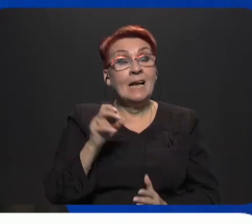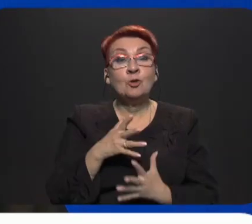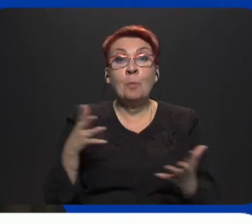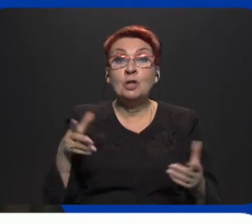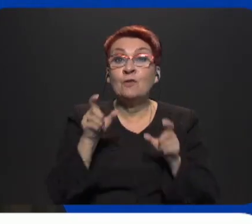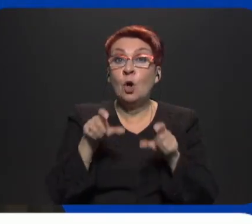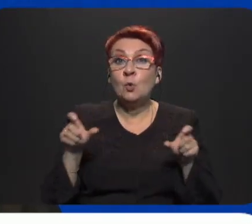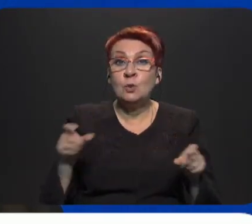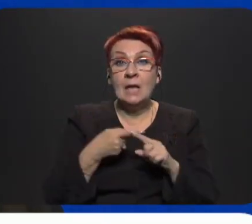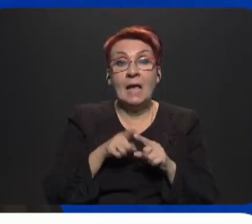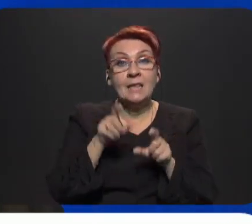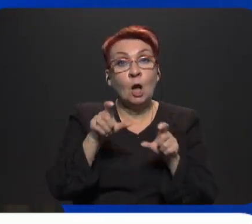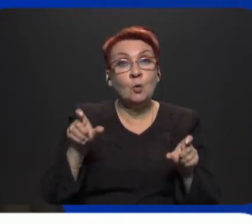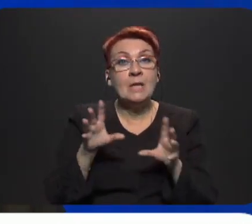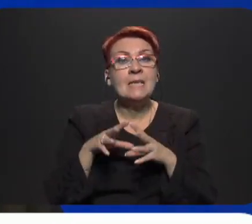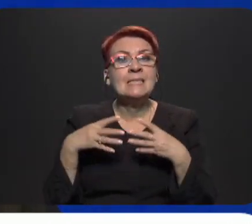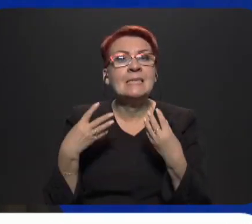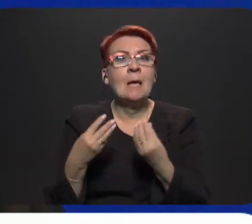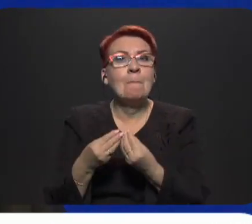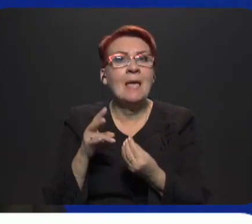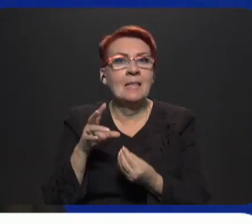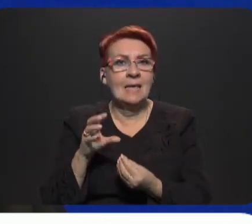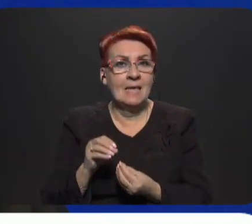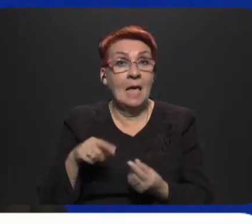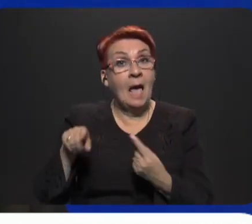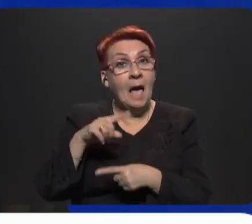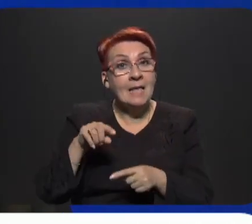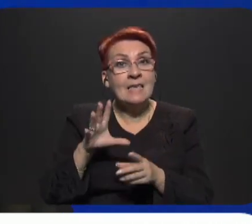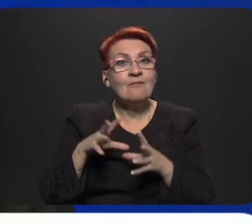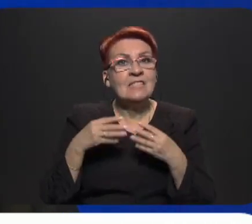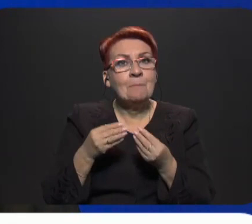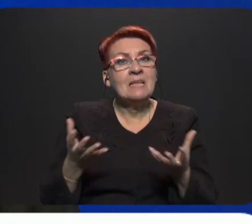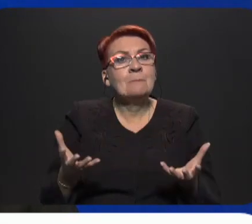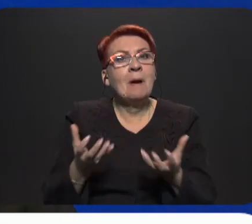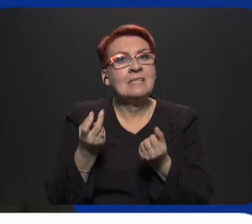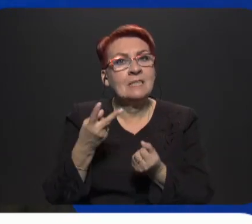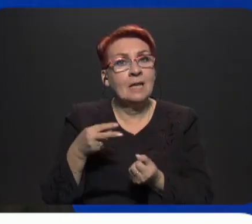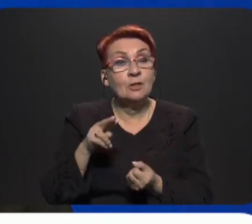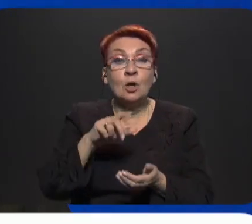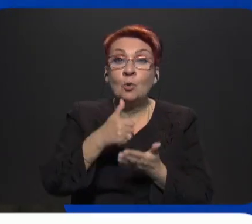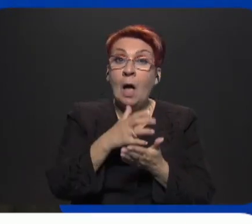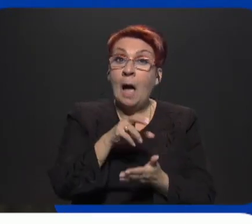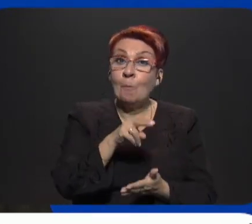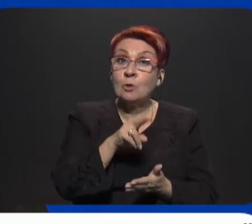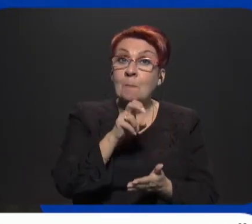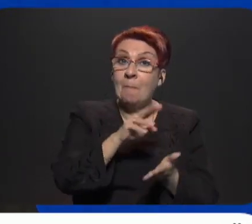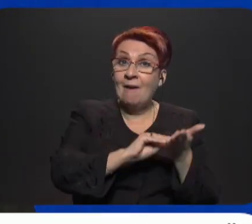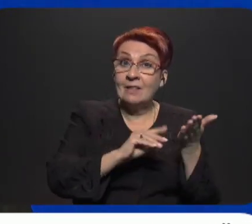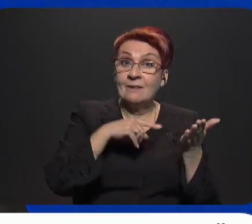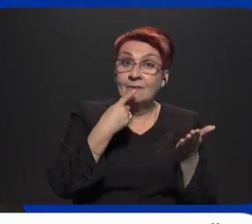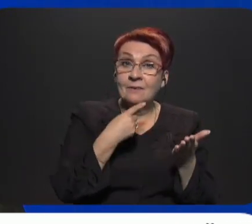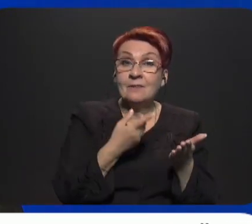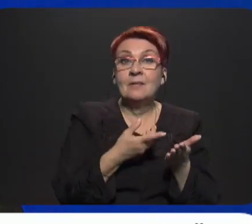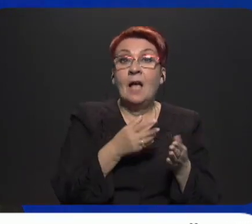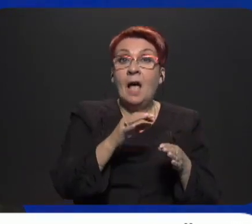людей – это люди семейные, и они спасаются в семье. Да. Но апостол Павел говорит, что